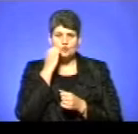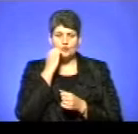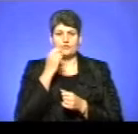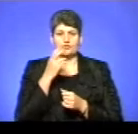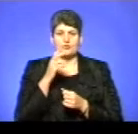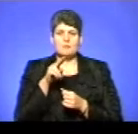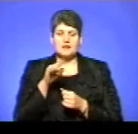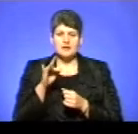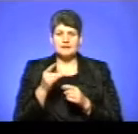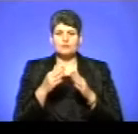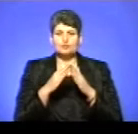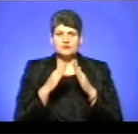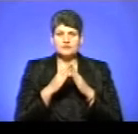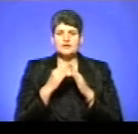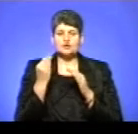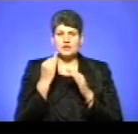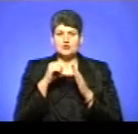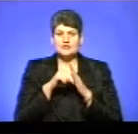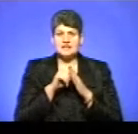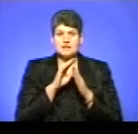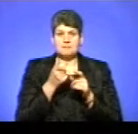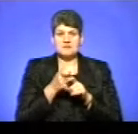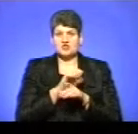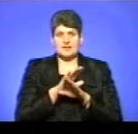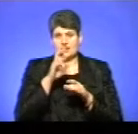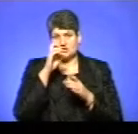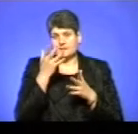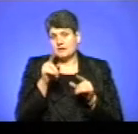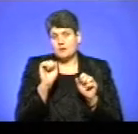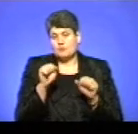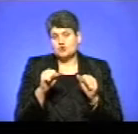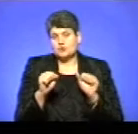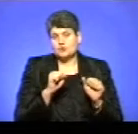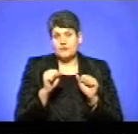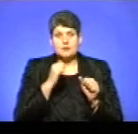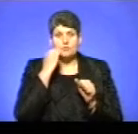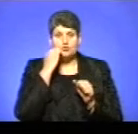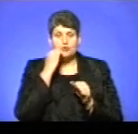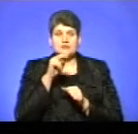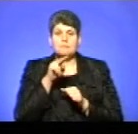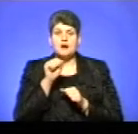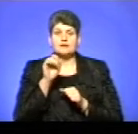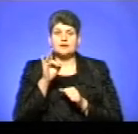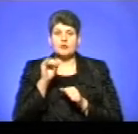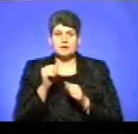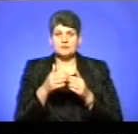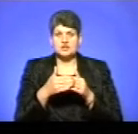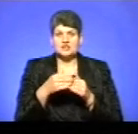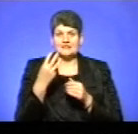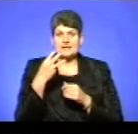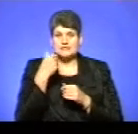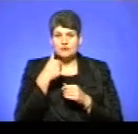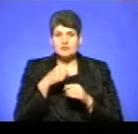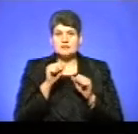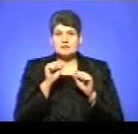історичного значення більше не належать державі. Ними тепер вільно може розпоряджатися Московський патріархат найближчі 30 років із